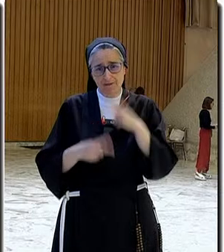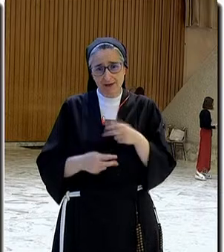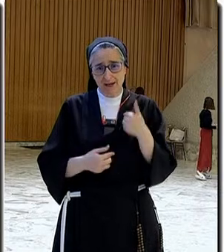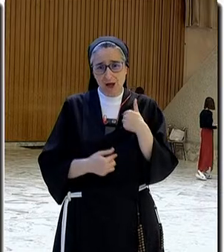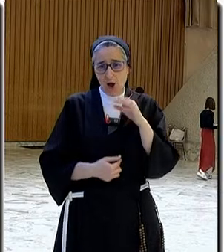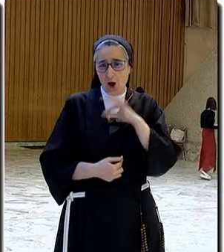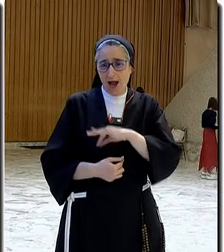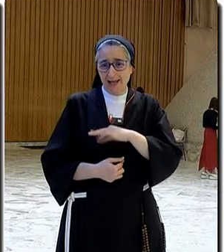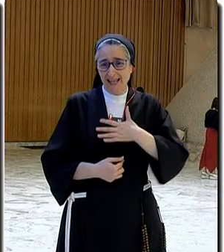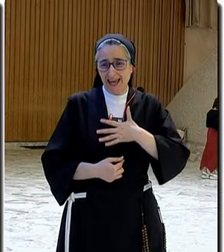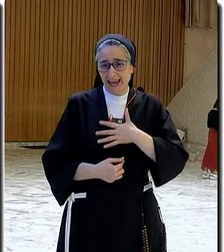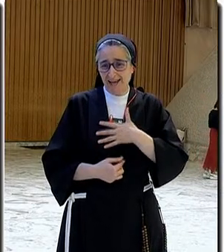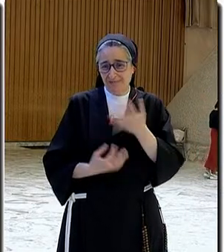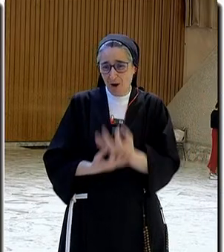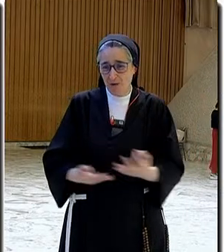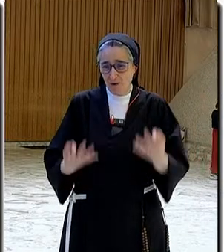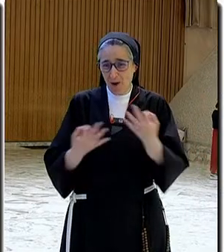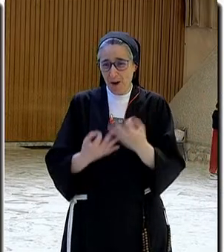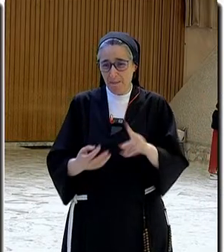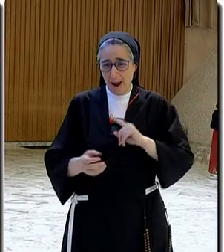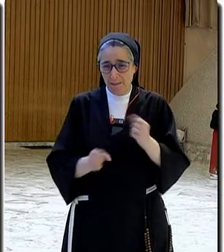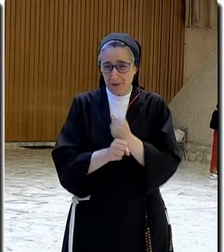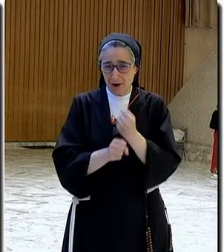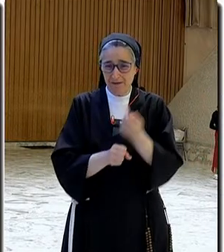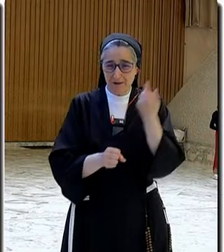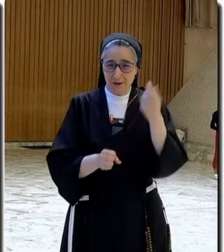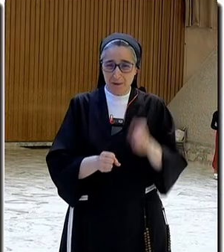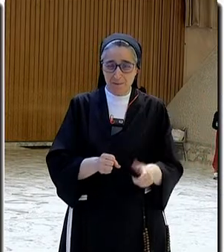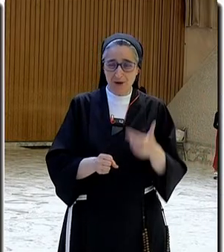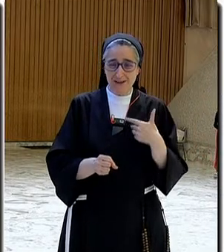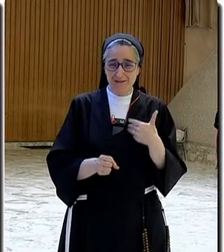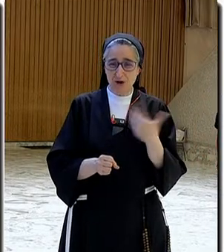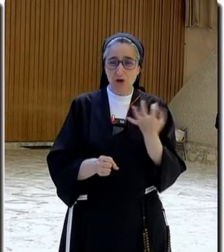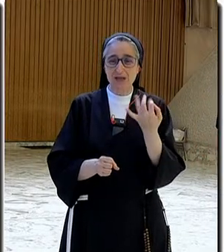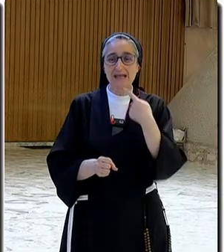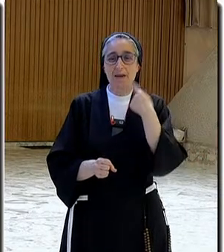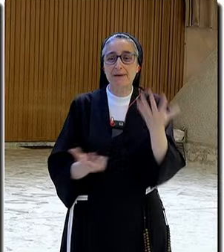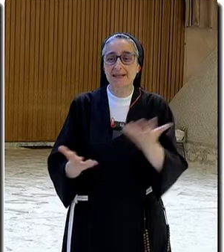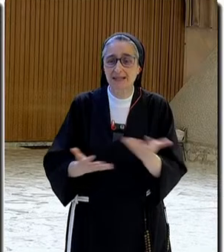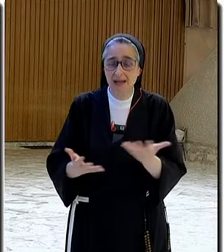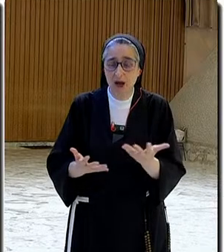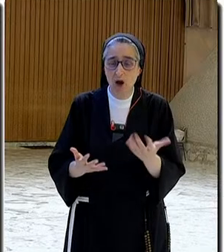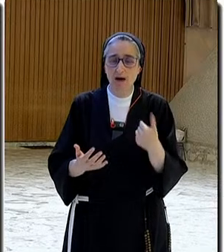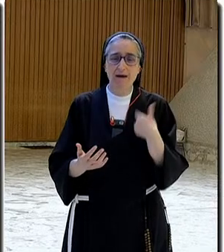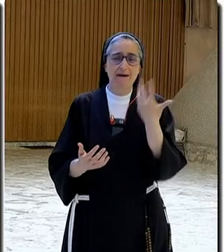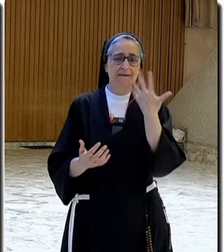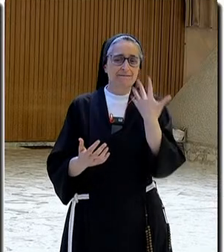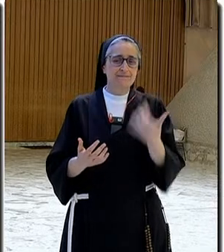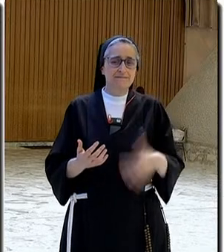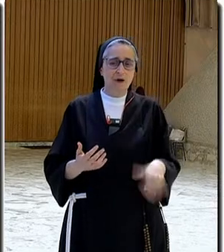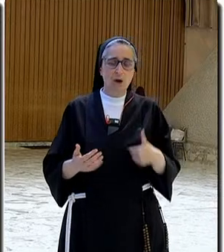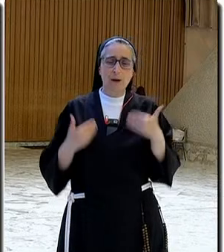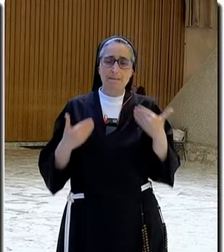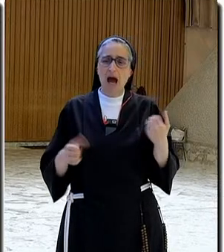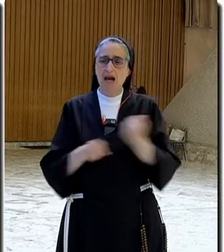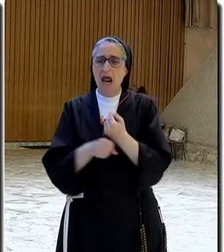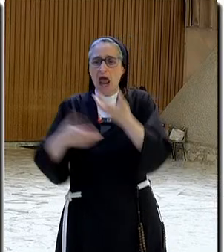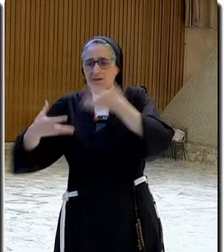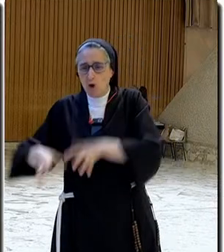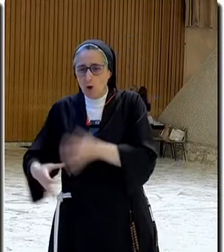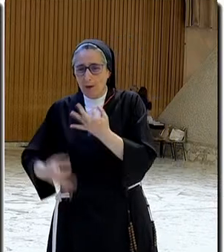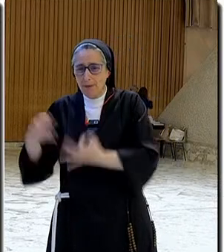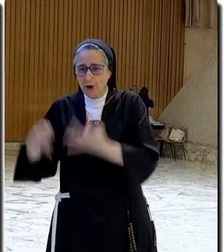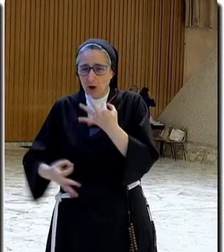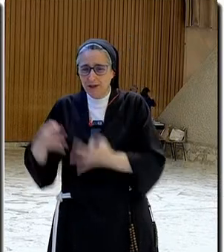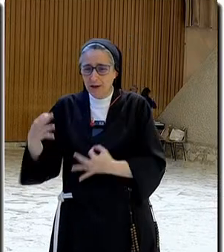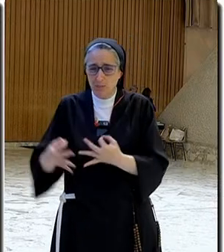l'interesse egoistico per questo ministero, perché ho sempre detto che mi piacerebbe avere meno lavoro nel